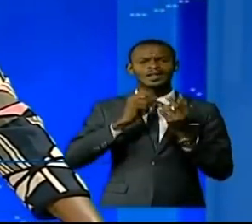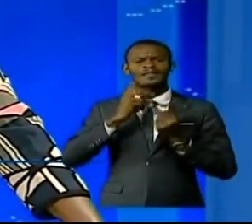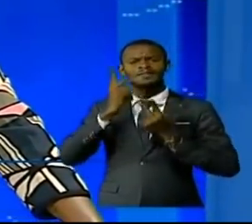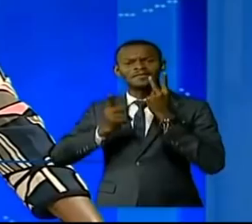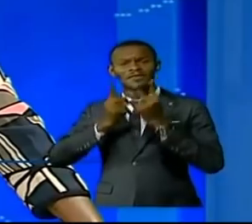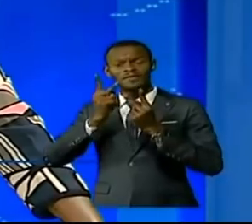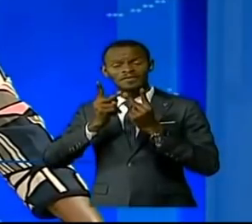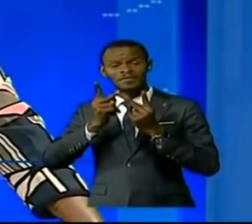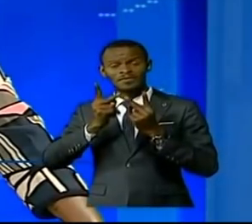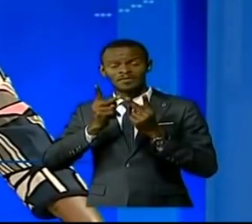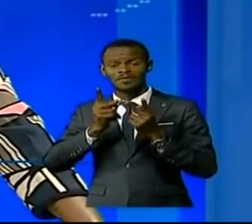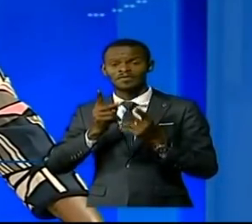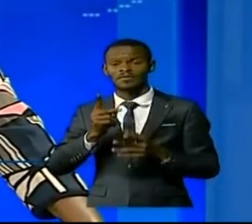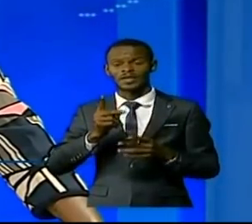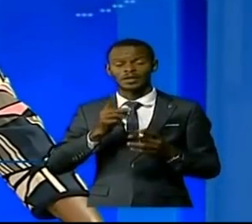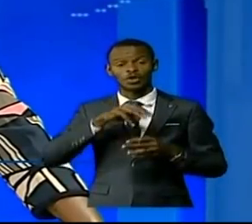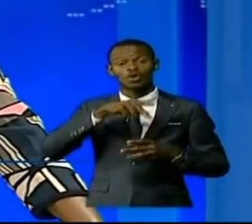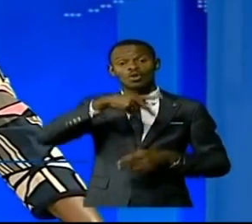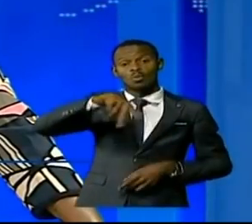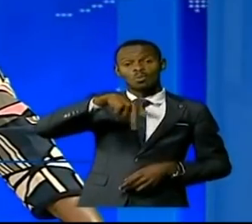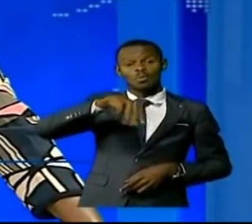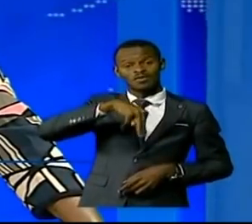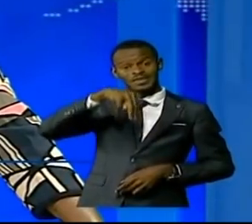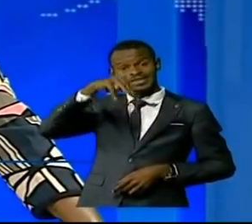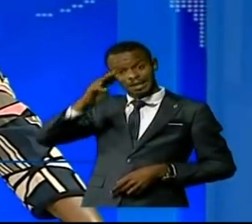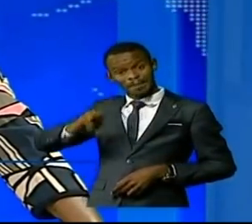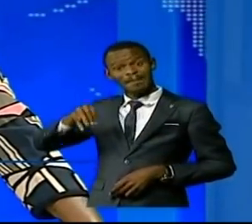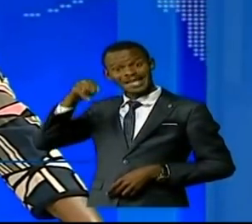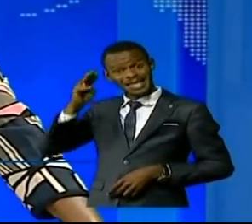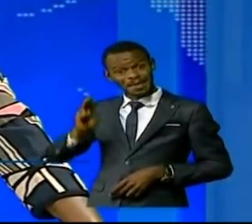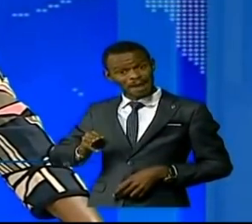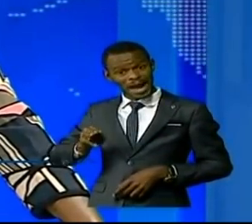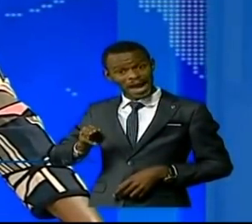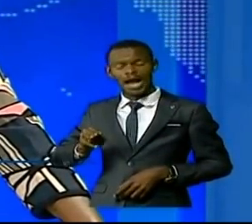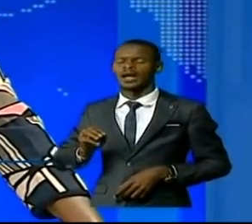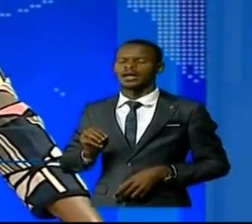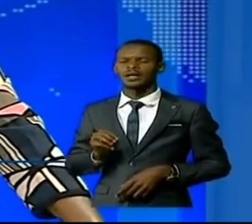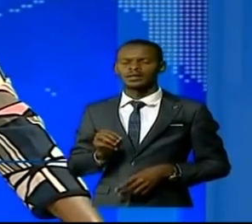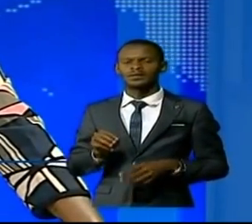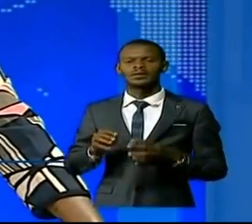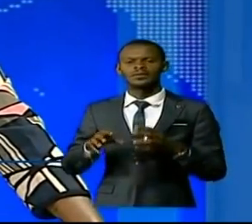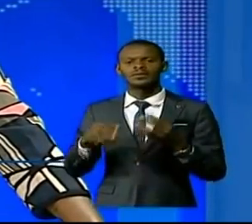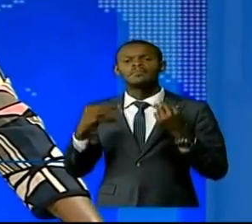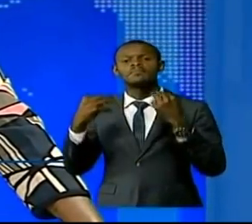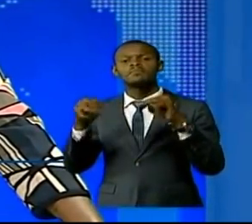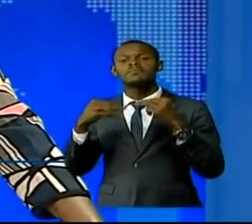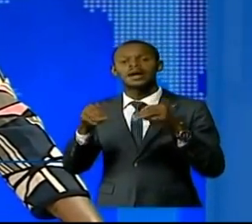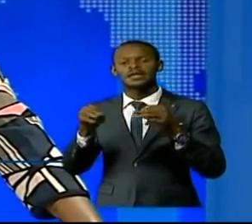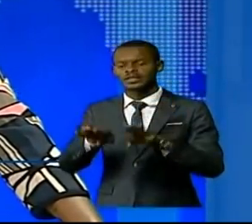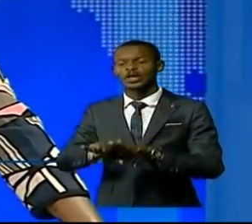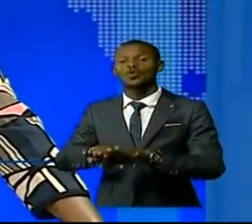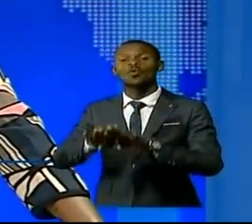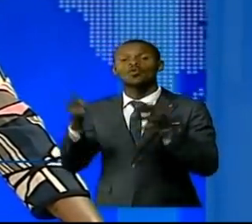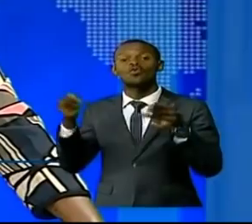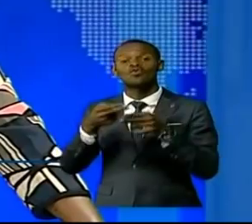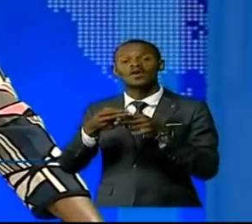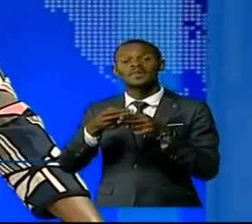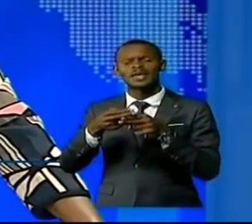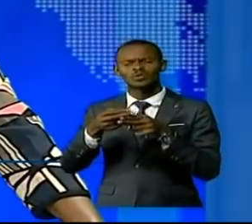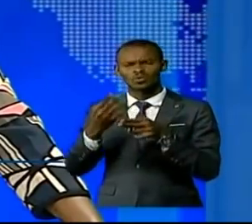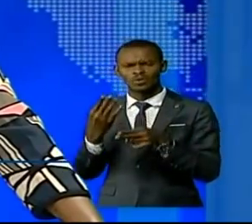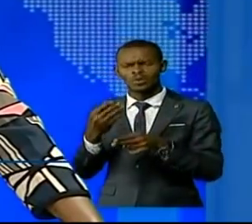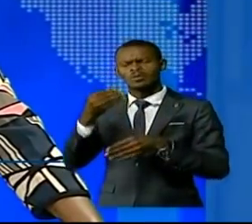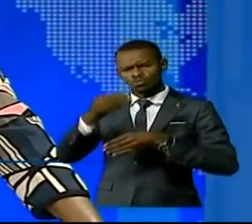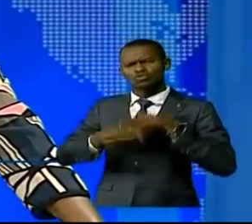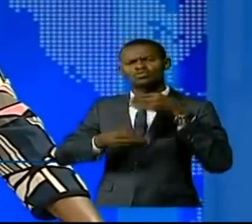Maniema. Le gouverneur intérimaire de province a fait le déplacement pour s'enquérir de l'évaluation des travaux. Une occasion